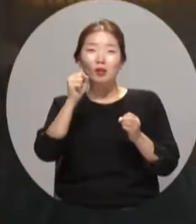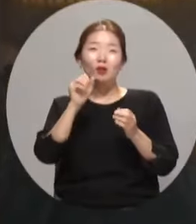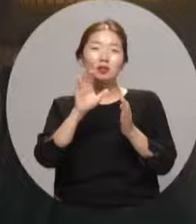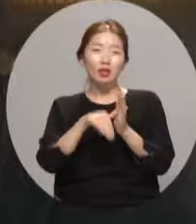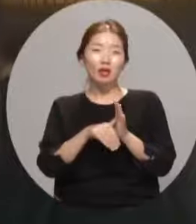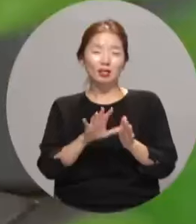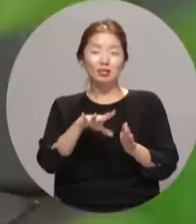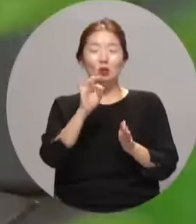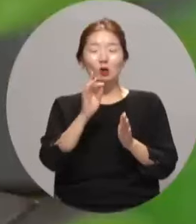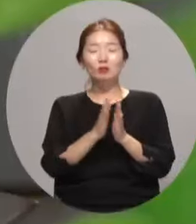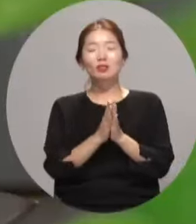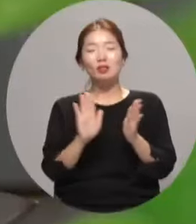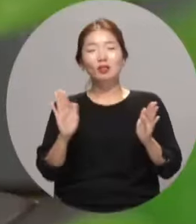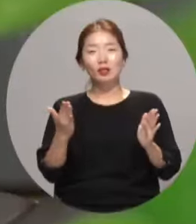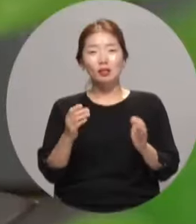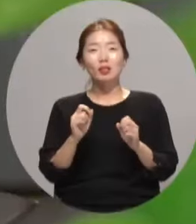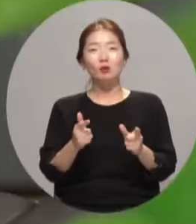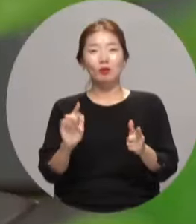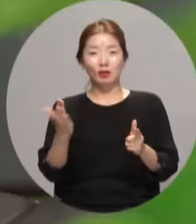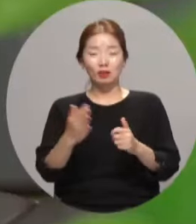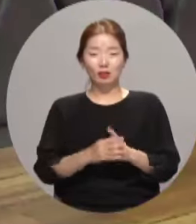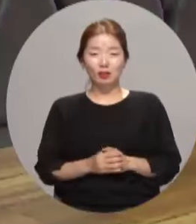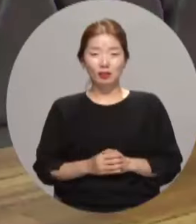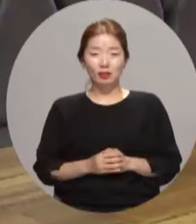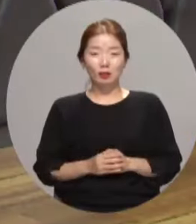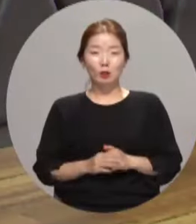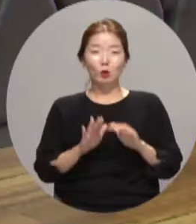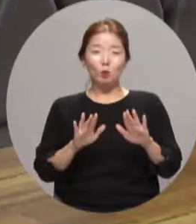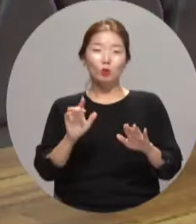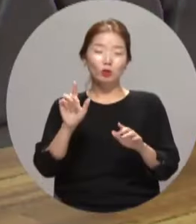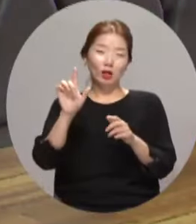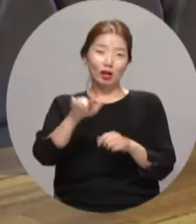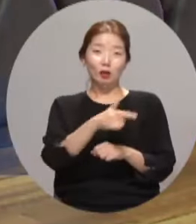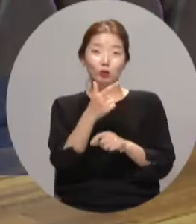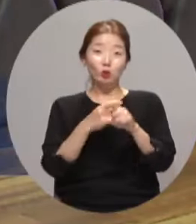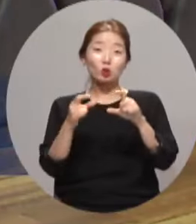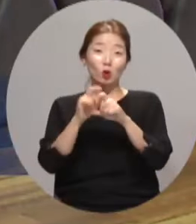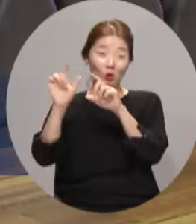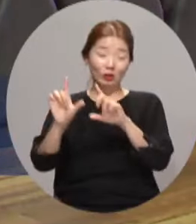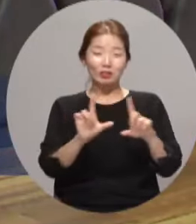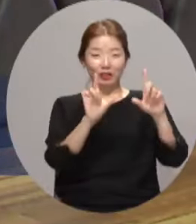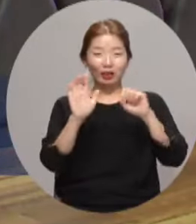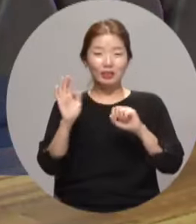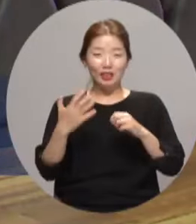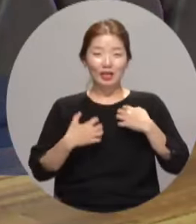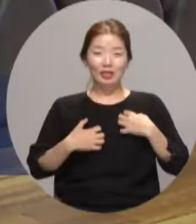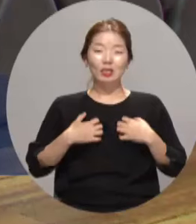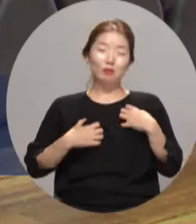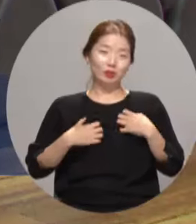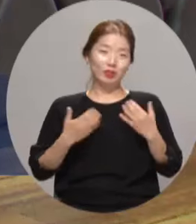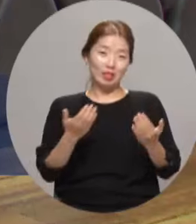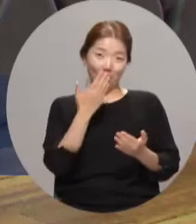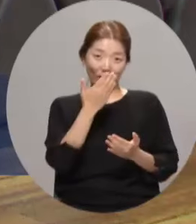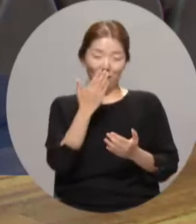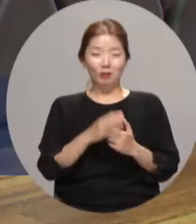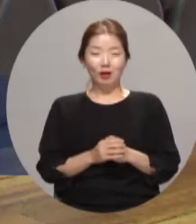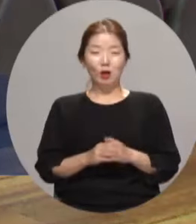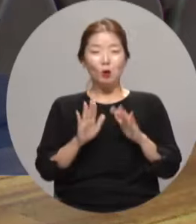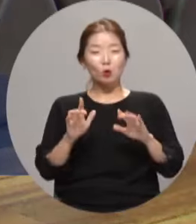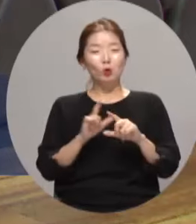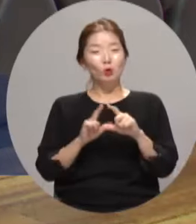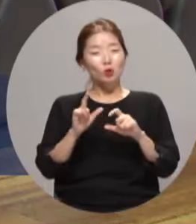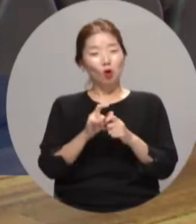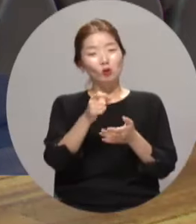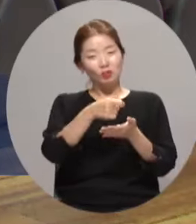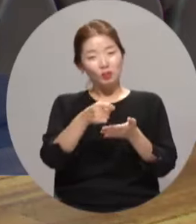그 출발점이 될 것으로 보입니다. 오늘 하루도 더 살아야겠다. 이렇게 기쁜 일이 있을 수도 있으니까 오늘도 또